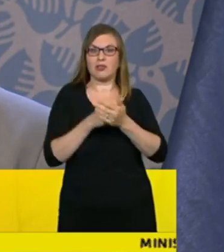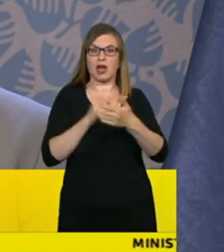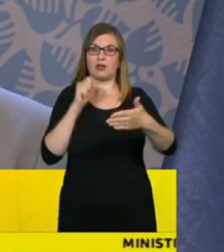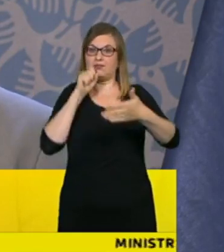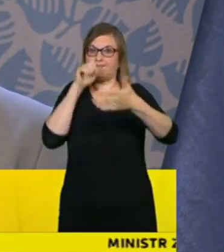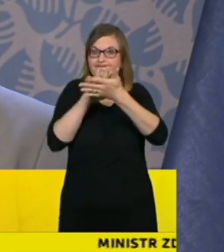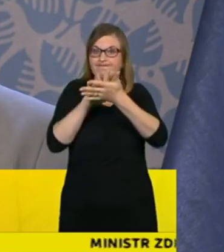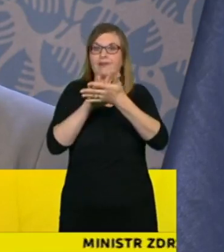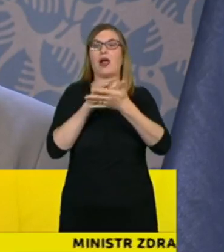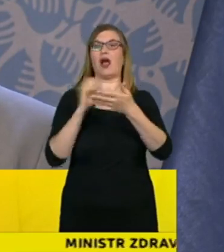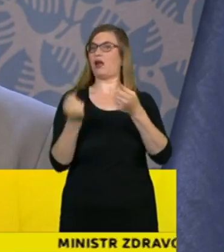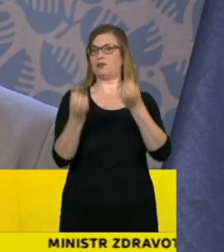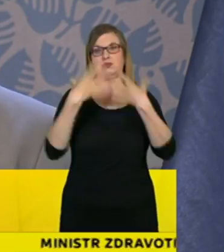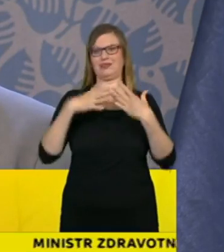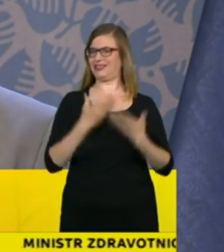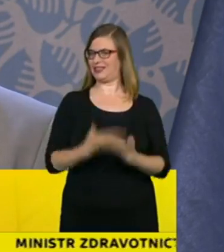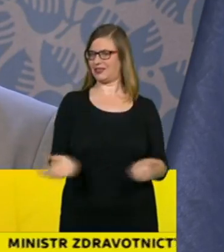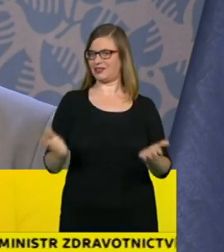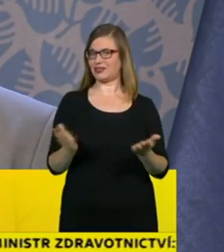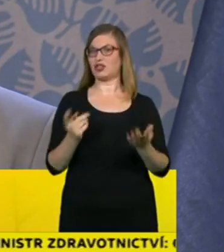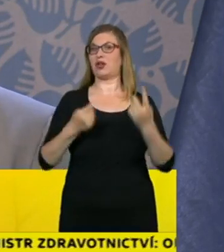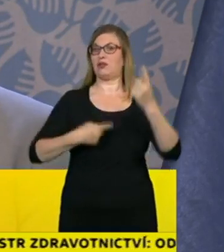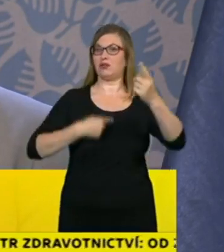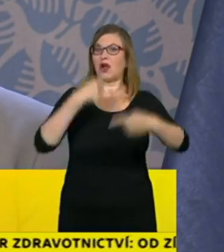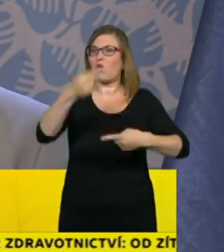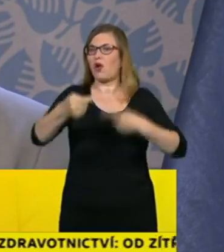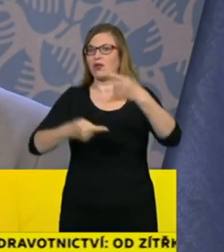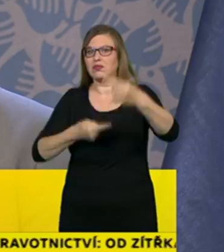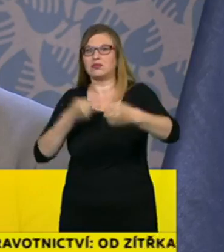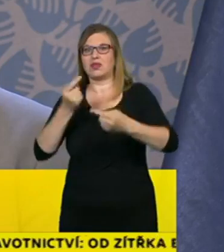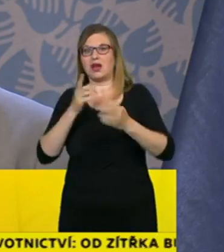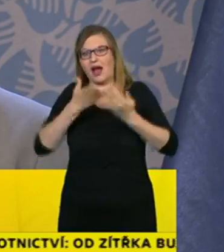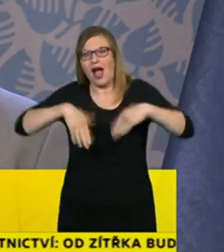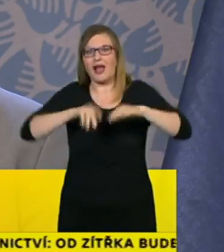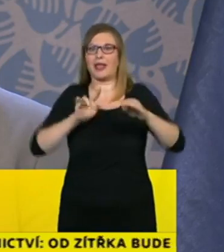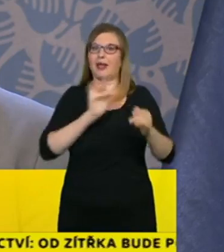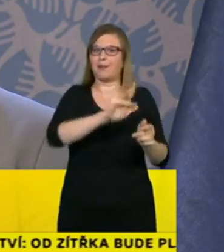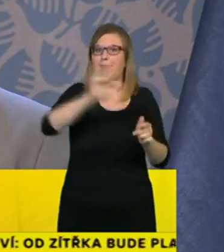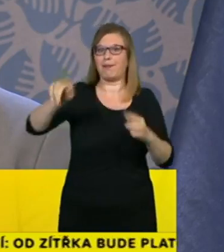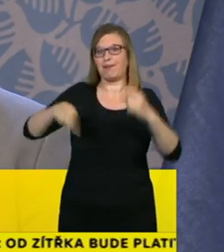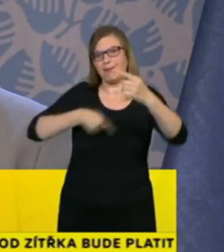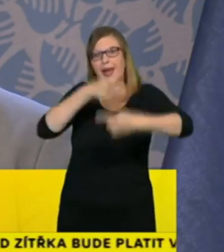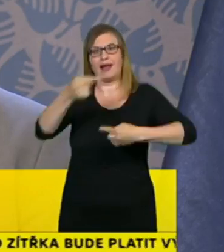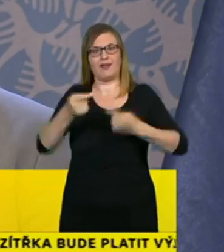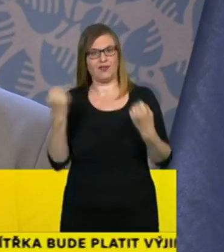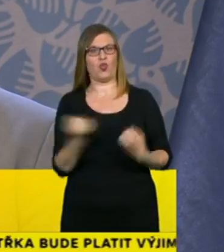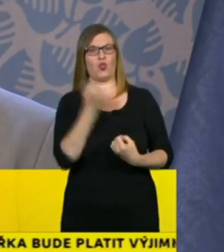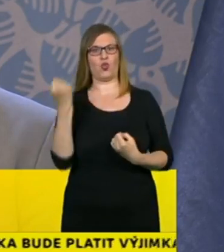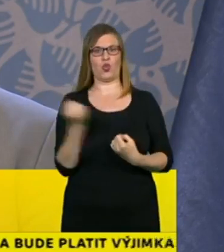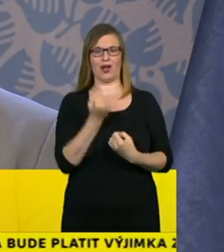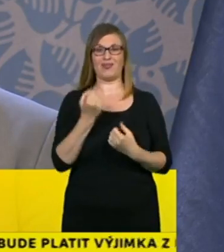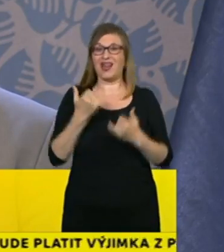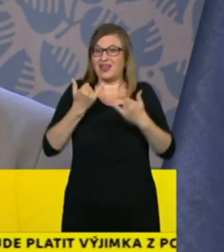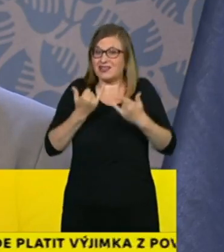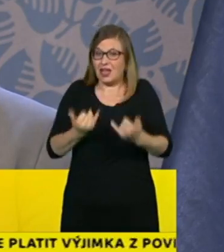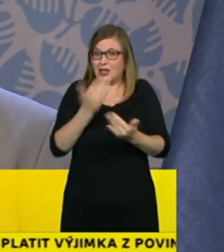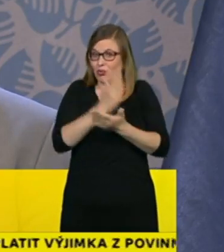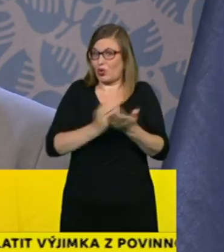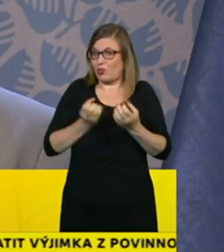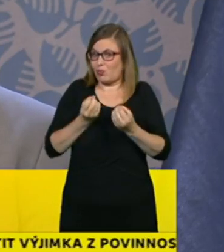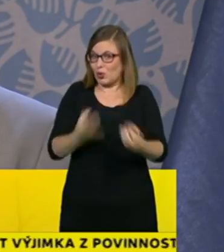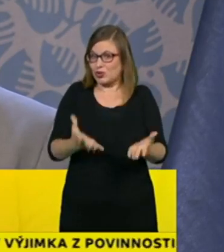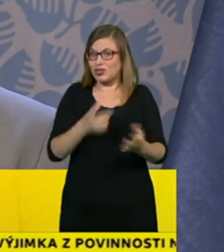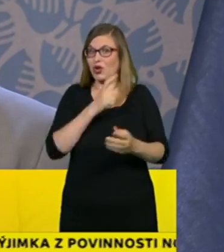letní sezóny. To znamená, pokud jsme hodnotili rizika, tak v zevním prostoru ta rizika jsou podstatně